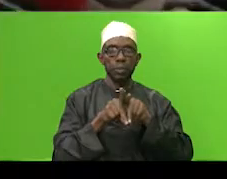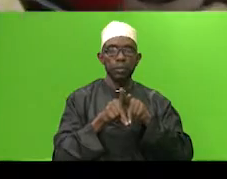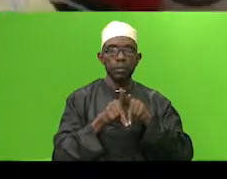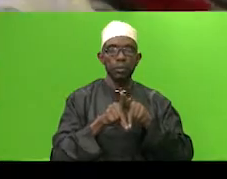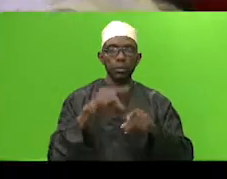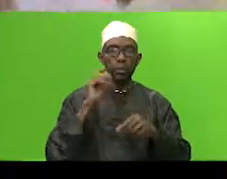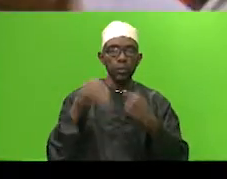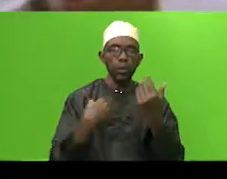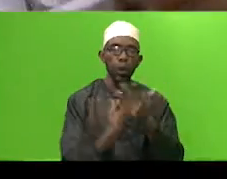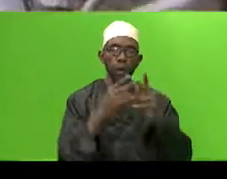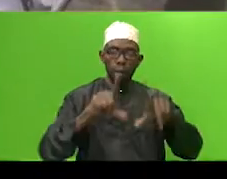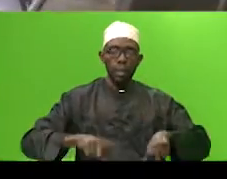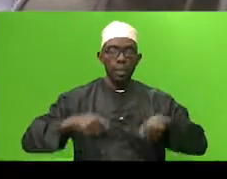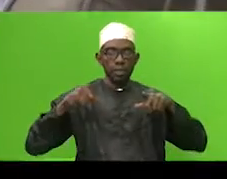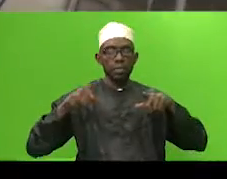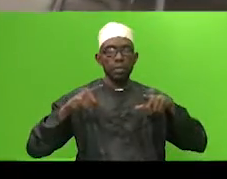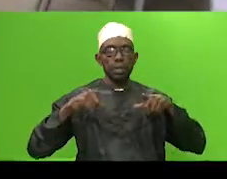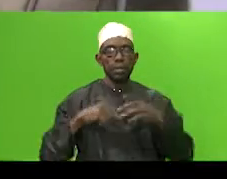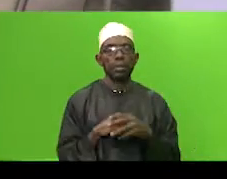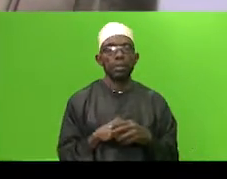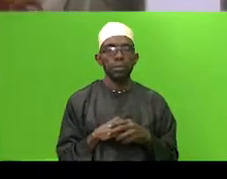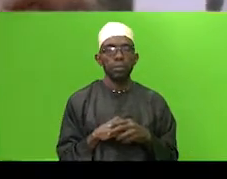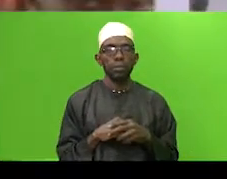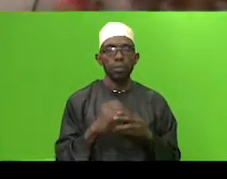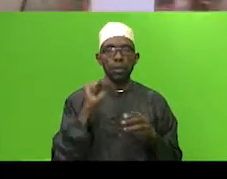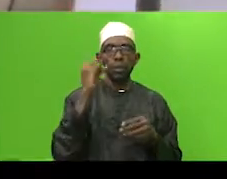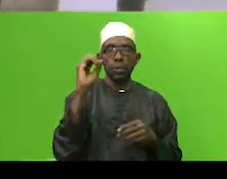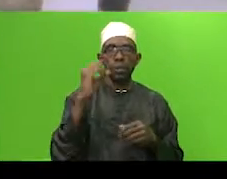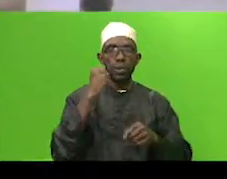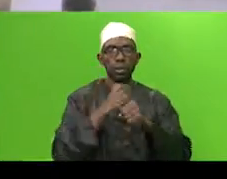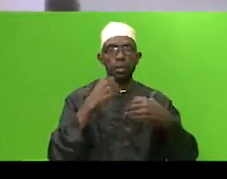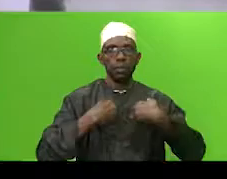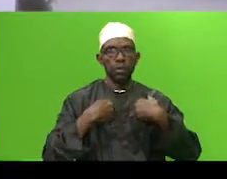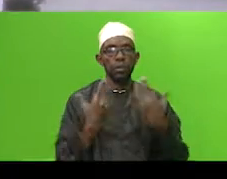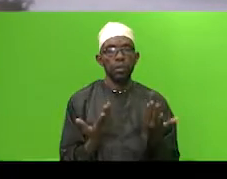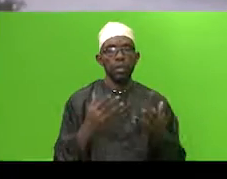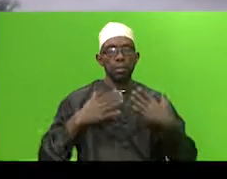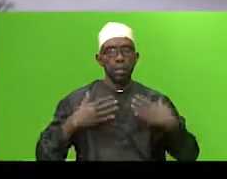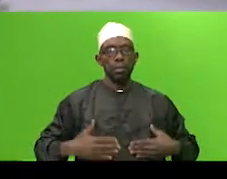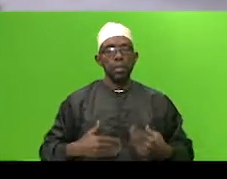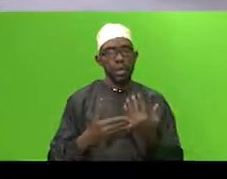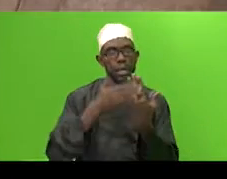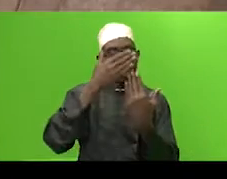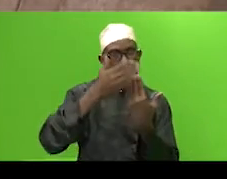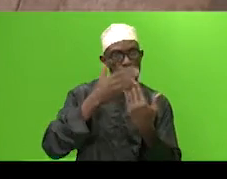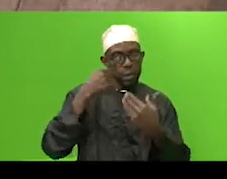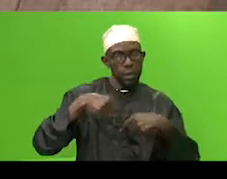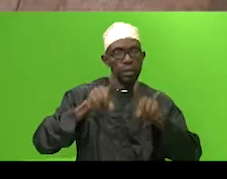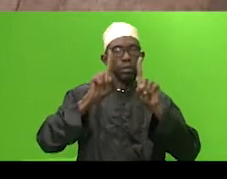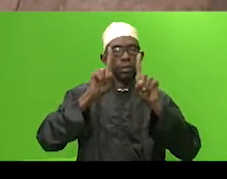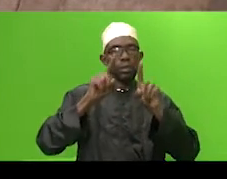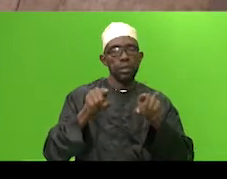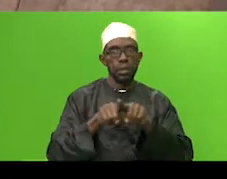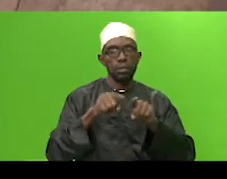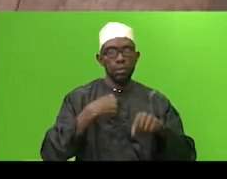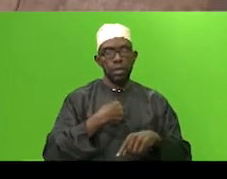We need it in every walk of life. So what we have to do is the people have to take care of themselves. Vile mimi